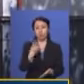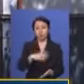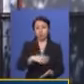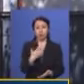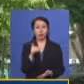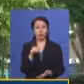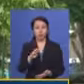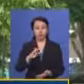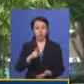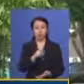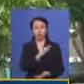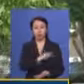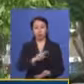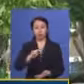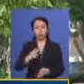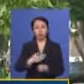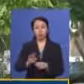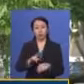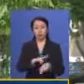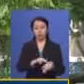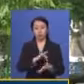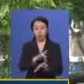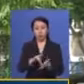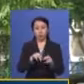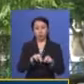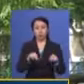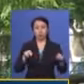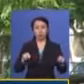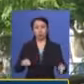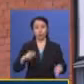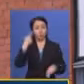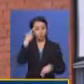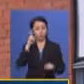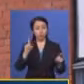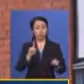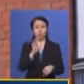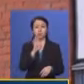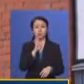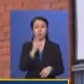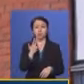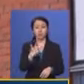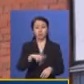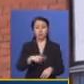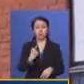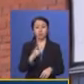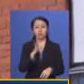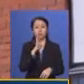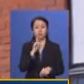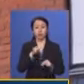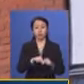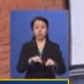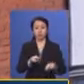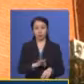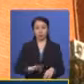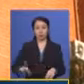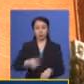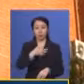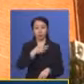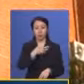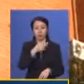тысяч тенге. Сотрудники 2-го отдела полиции города Петропавловска установили подозреваемого. 31-летний житель областного центра